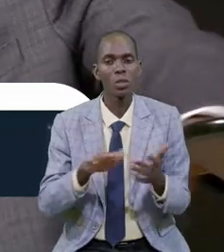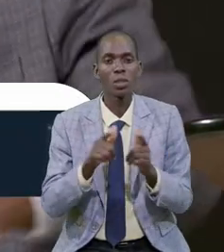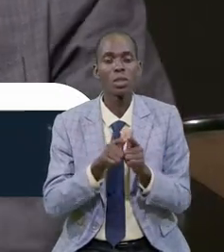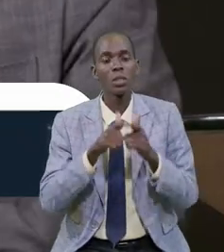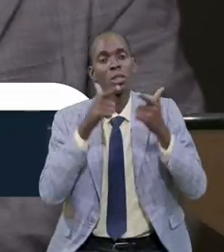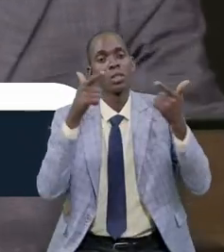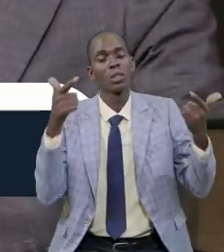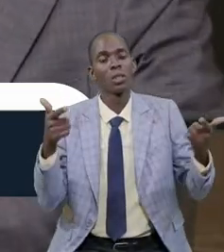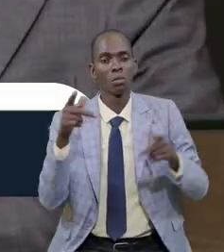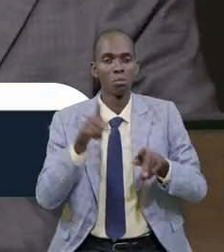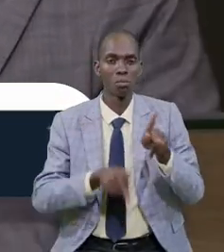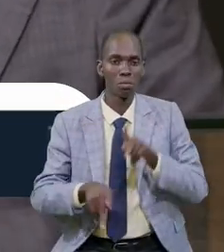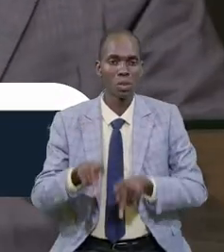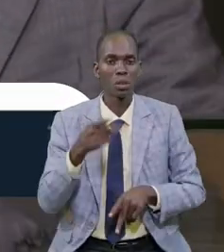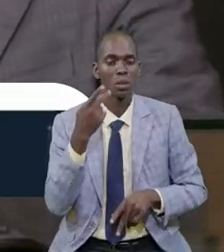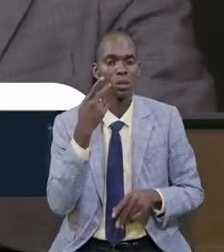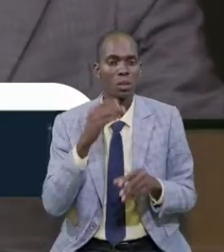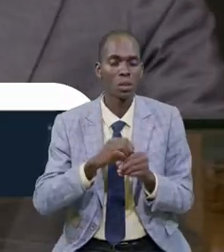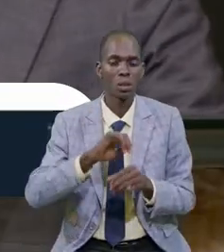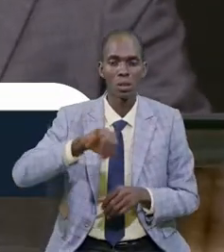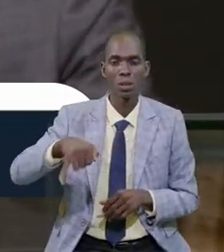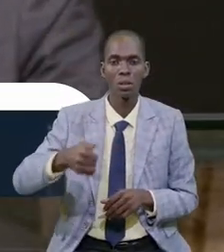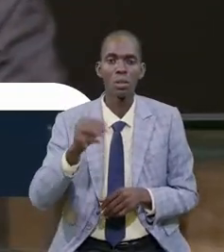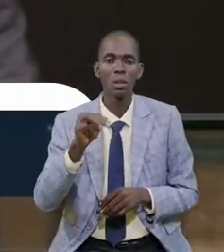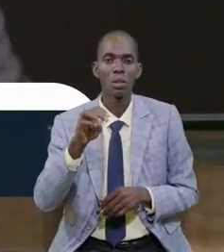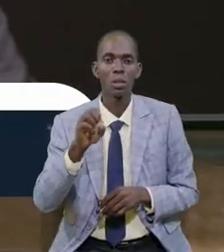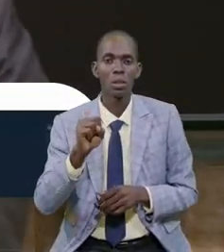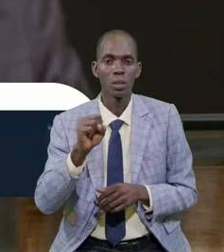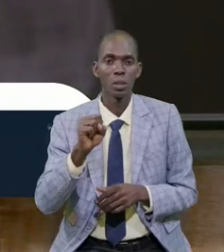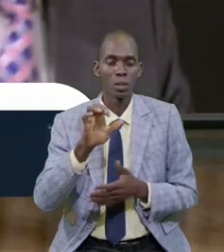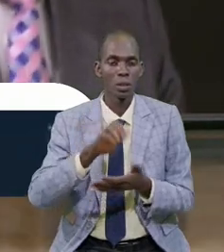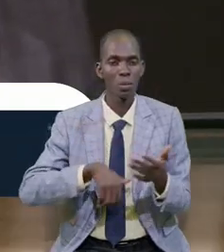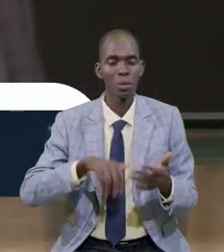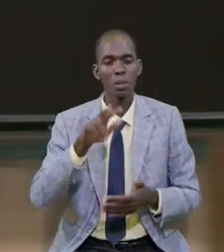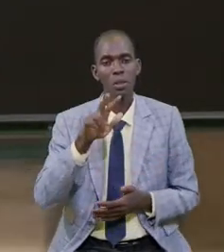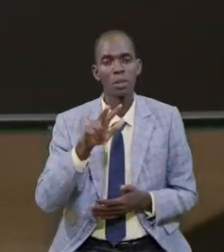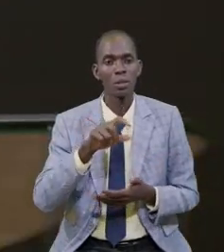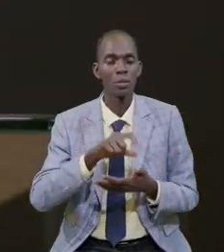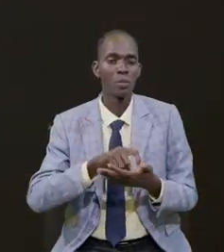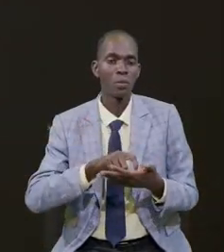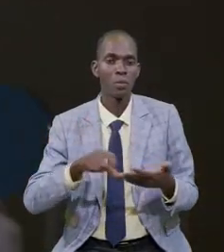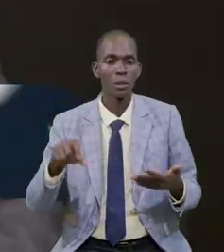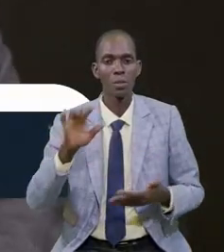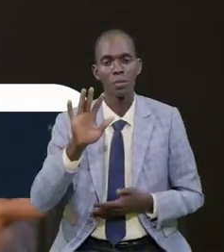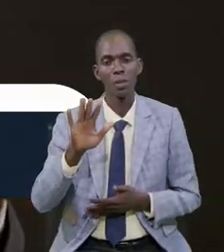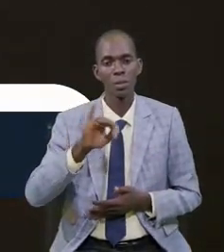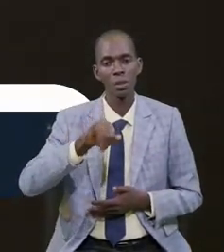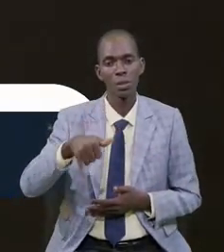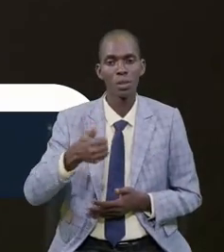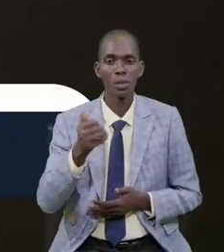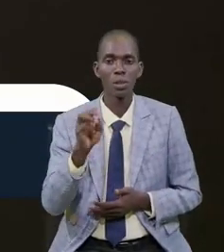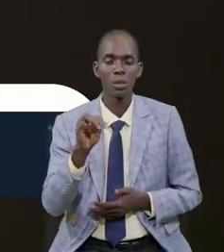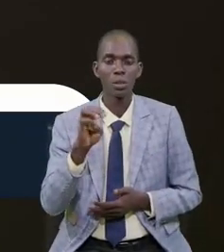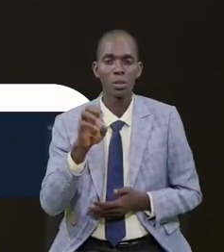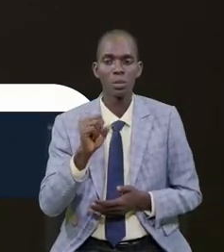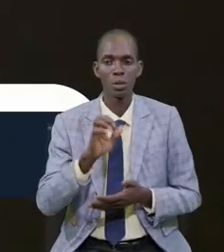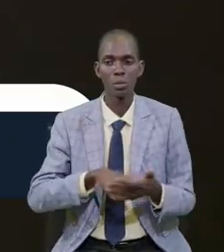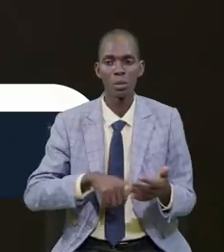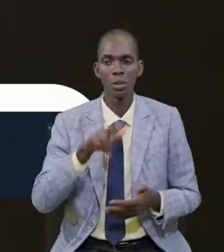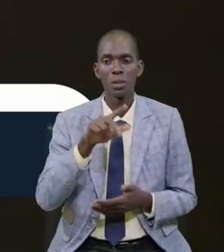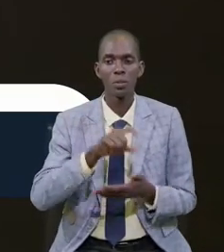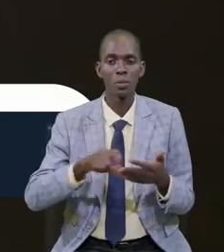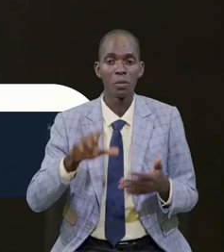grands hommes. Nous allons à Jacques, chapitre 3, le verset 5. Jacques 3,